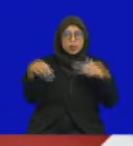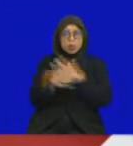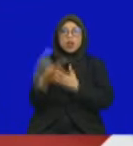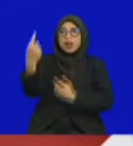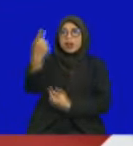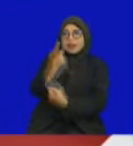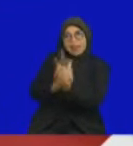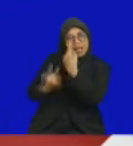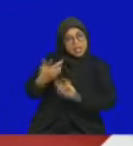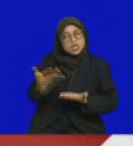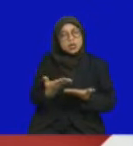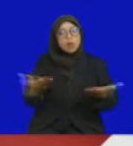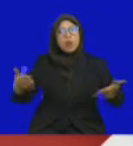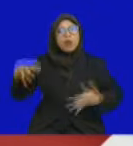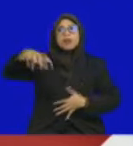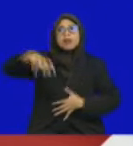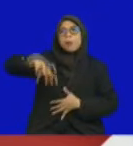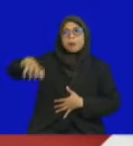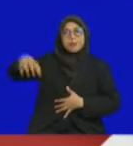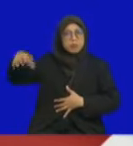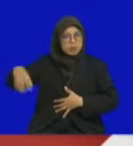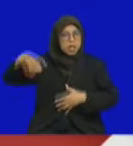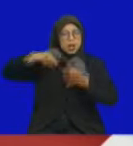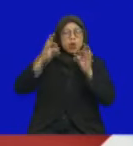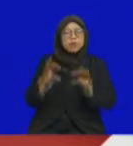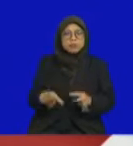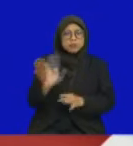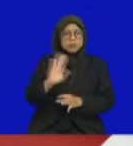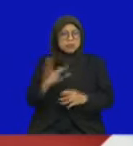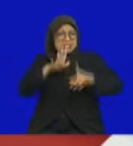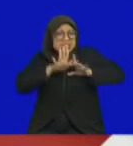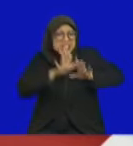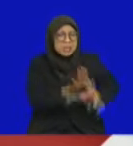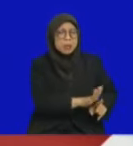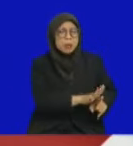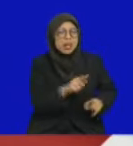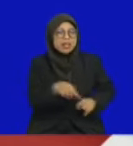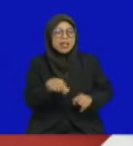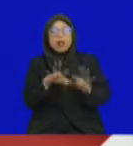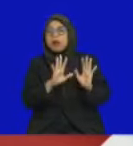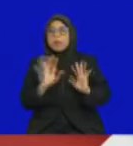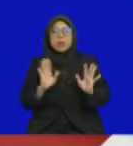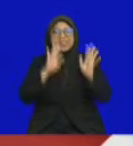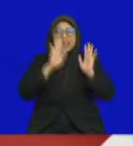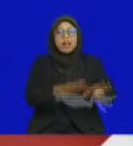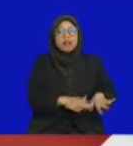hadir untuk seluruh wilayah kabupaten kota tanpa diskriminasi dan tanpa kecuali Terima